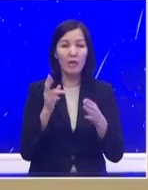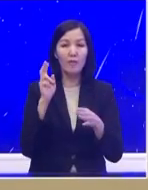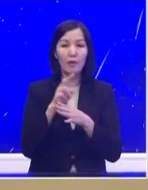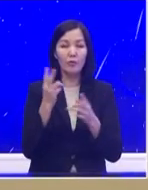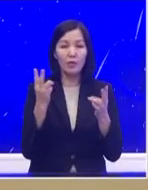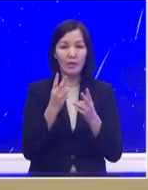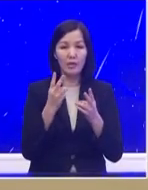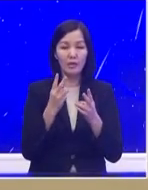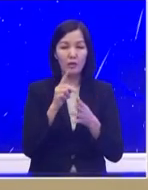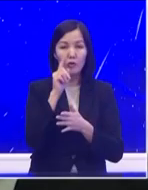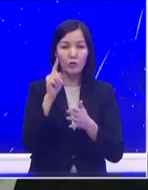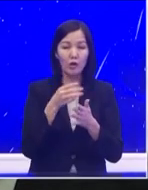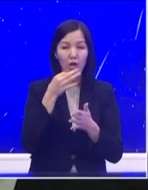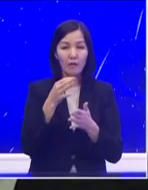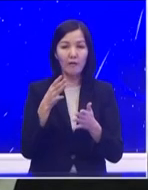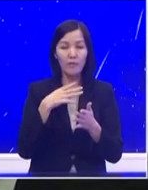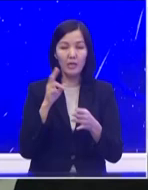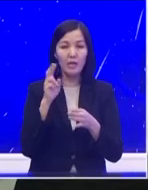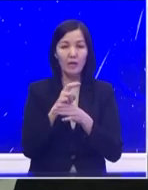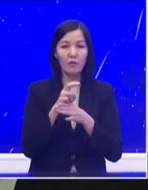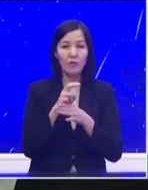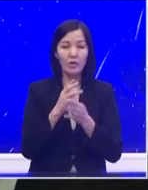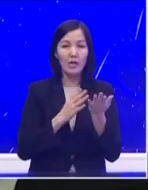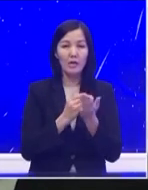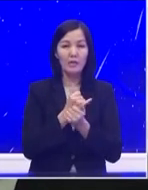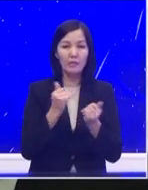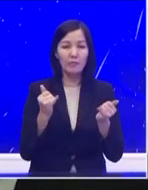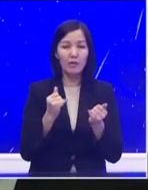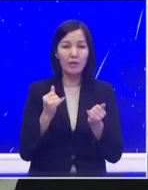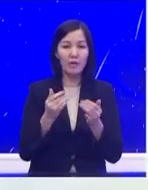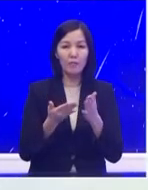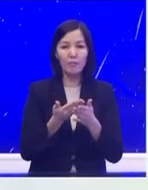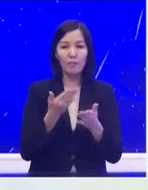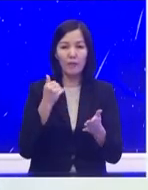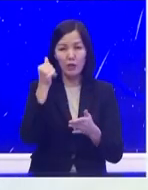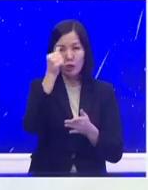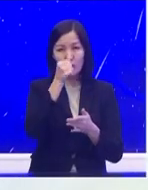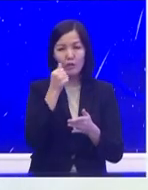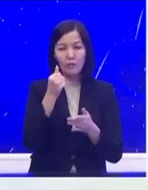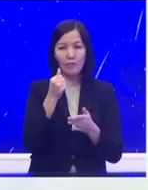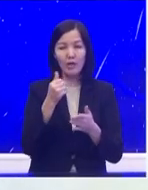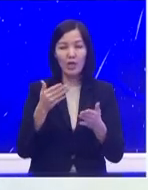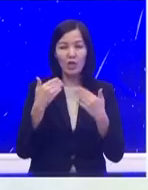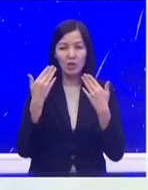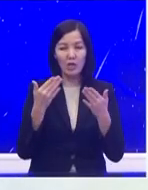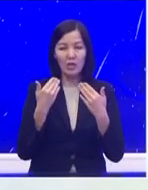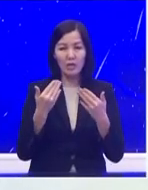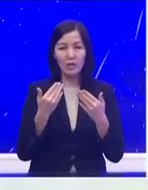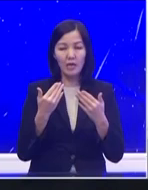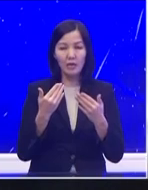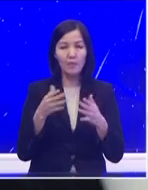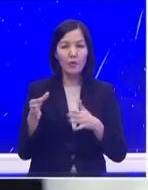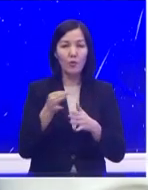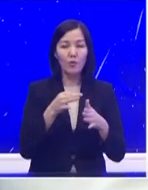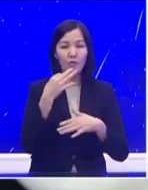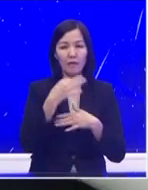туралы мәселелер толғандырады. Осы күні келушілерге қызмет көрсету алдыңғы жылдармен салыстырғанда анағұрлым жеңілдеген, себебі